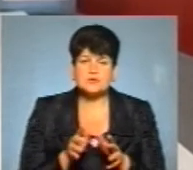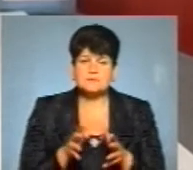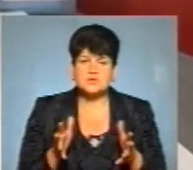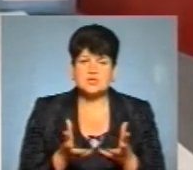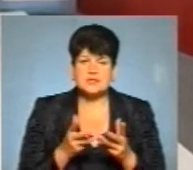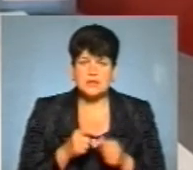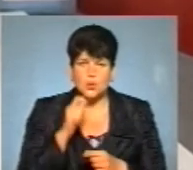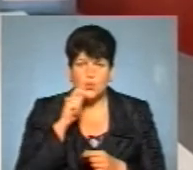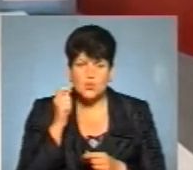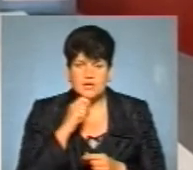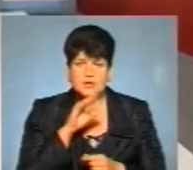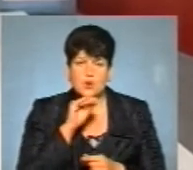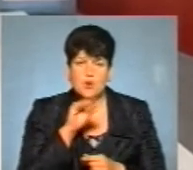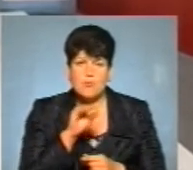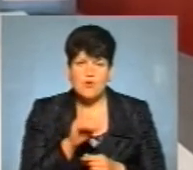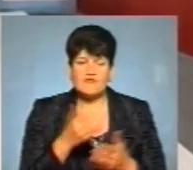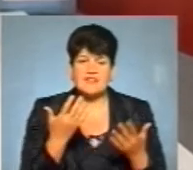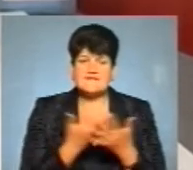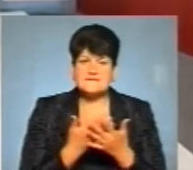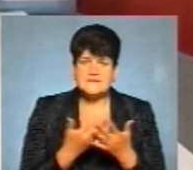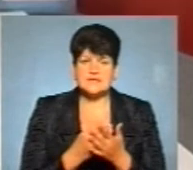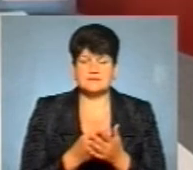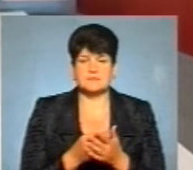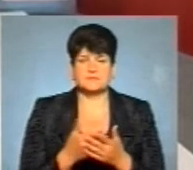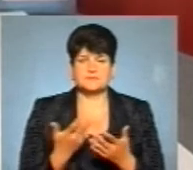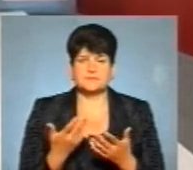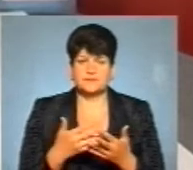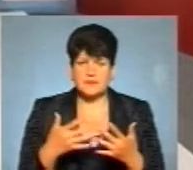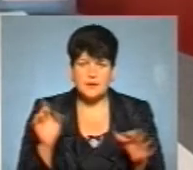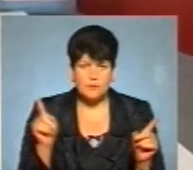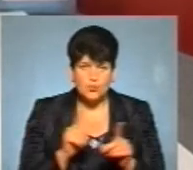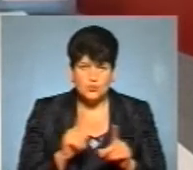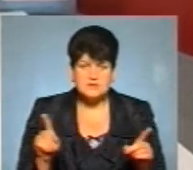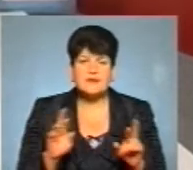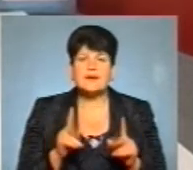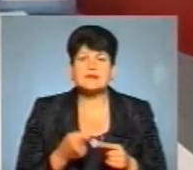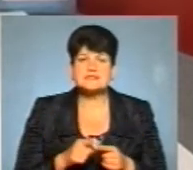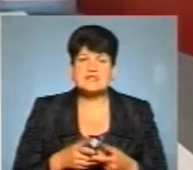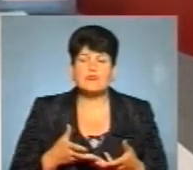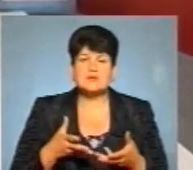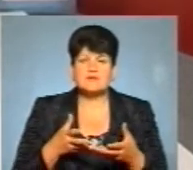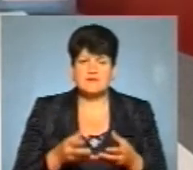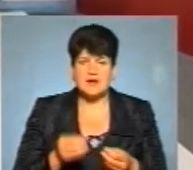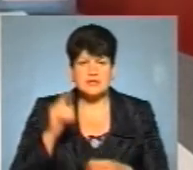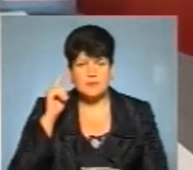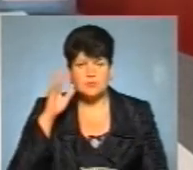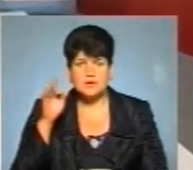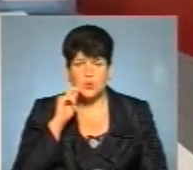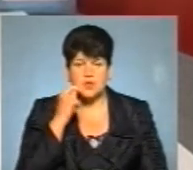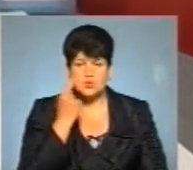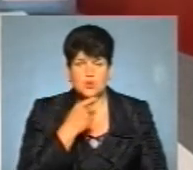кількість українських, україномовних саме фільмів та серіалів і музики. На вашу думку, як це впливає на популяризацію української